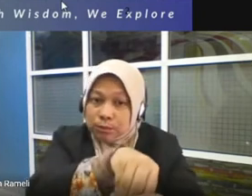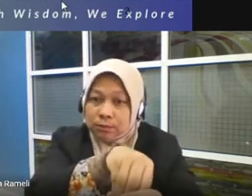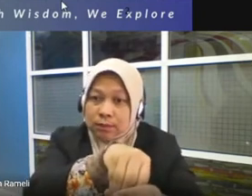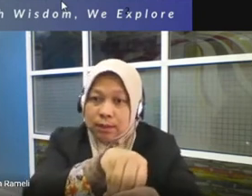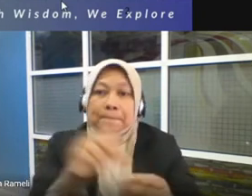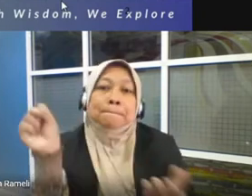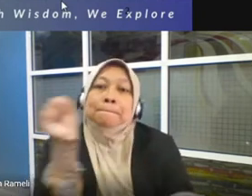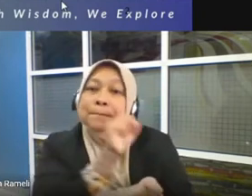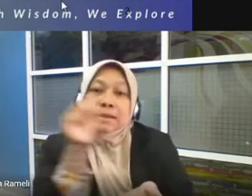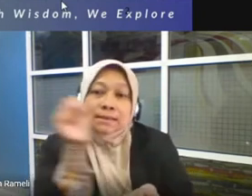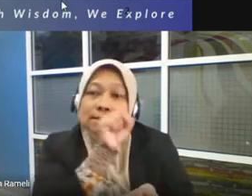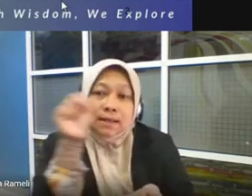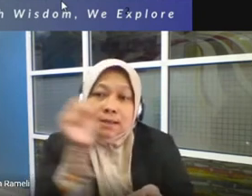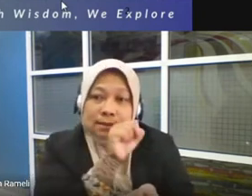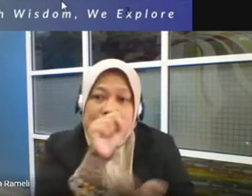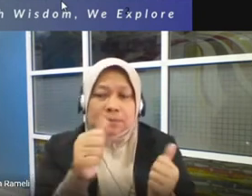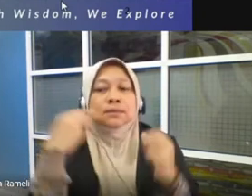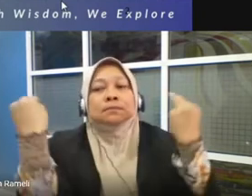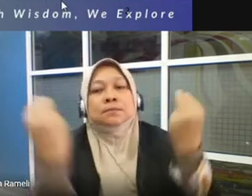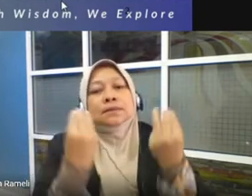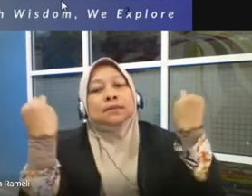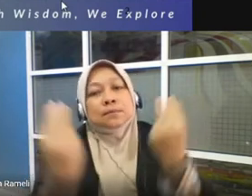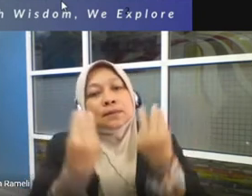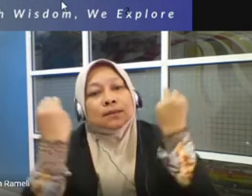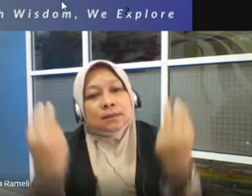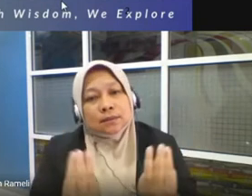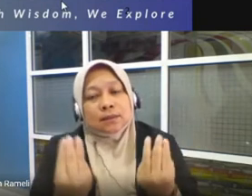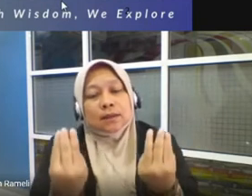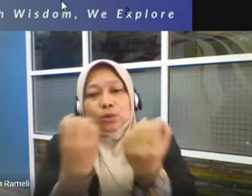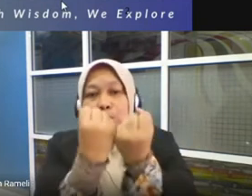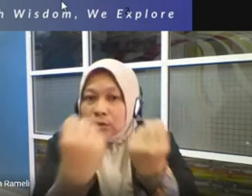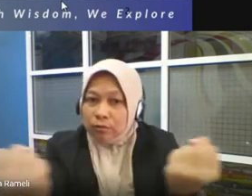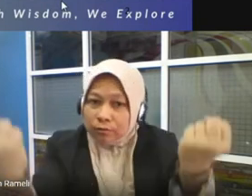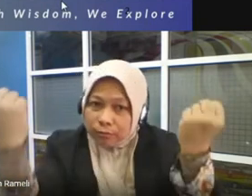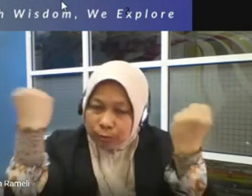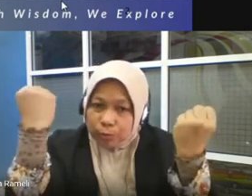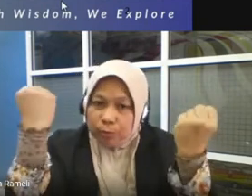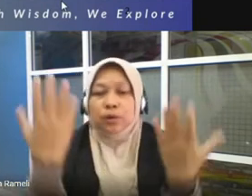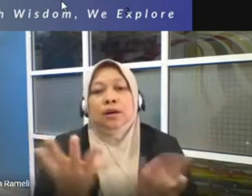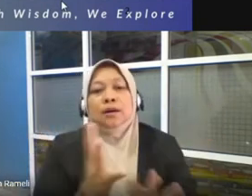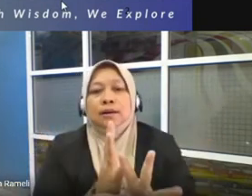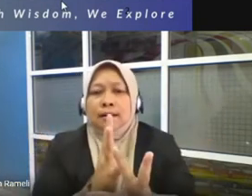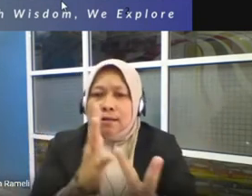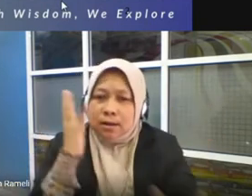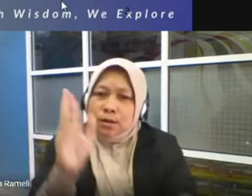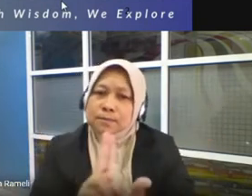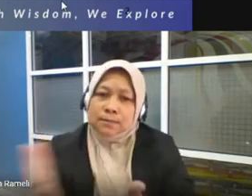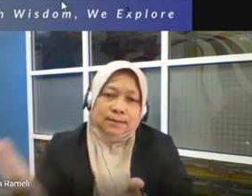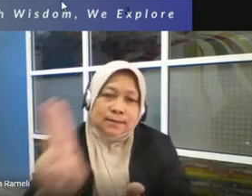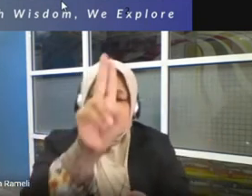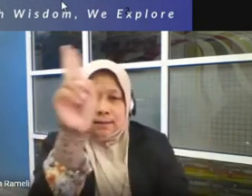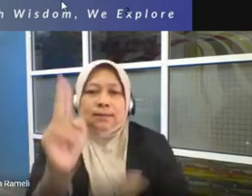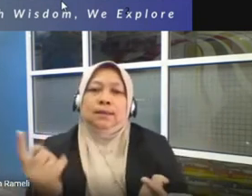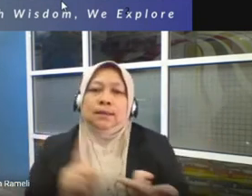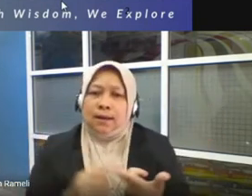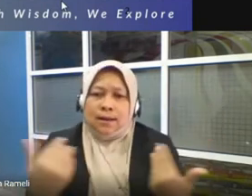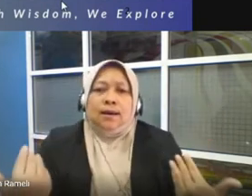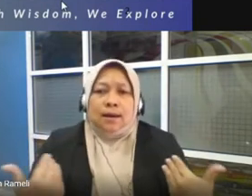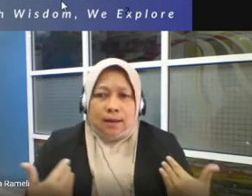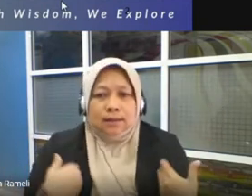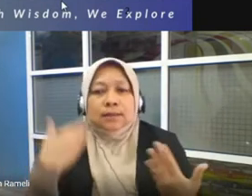seorang penyanyi, dalam terutamanya dalam majlis-majlis convocation, majlis-majlis universiti, dan juga ada juga